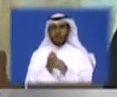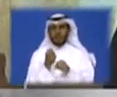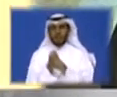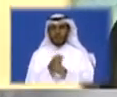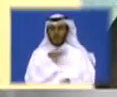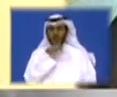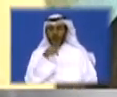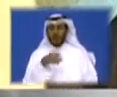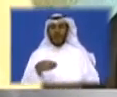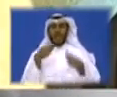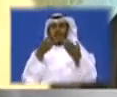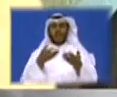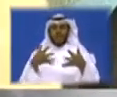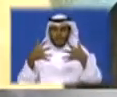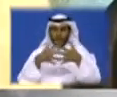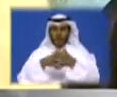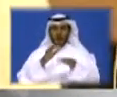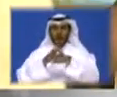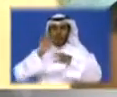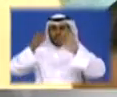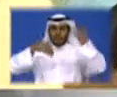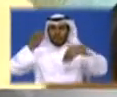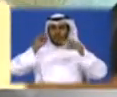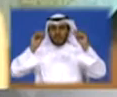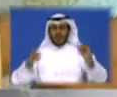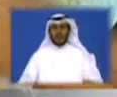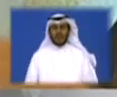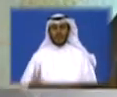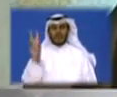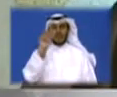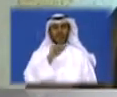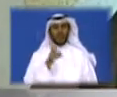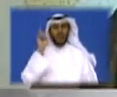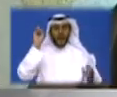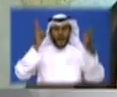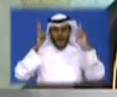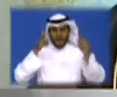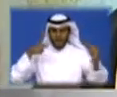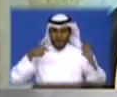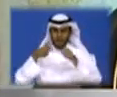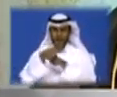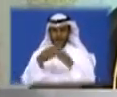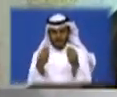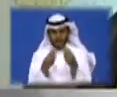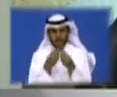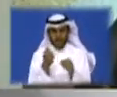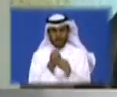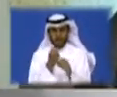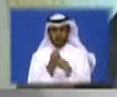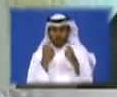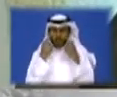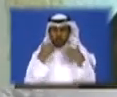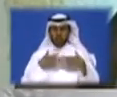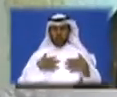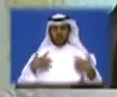تخلل الاحتفالية عبارة عن معرض عن مستندات وسجلات الإدارة القديمة، سواء سجلات لجان التثمين